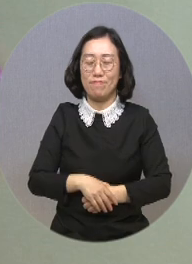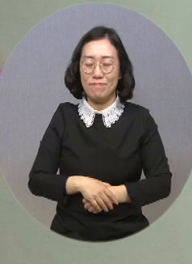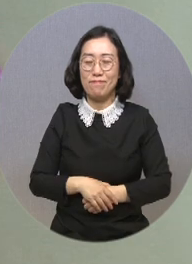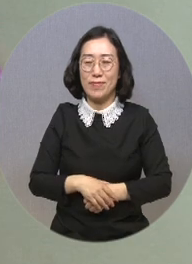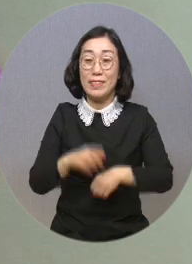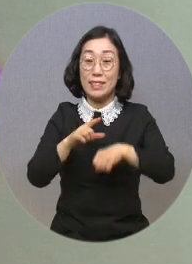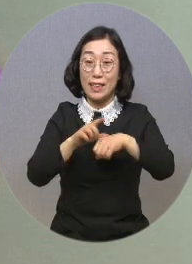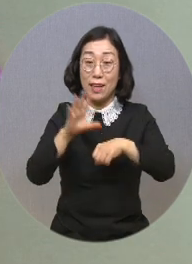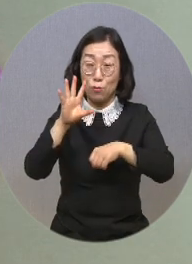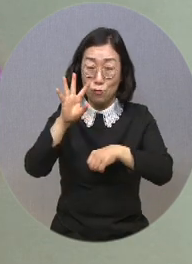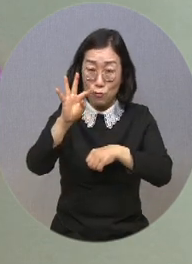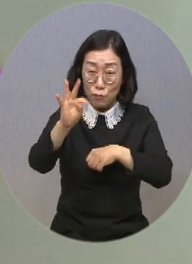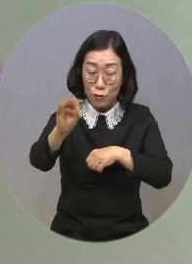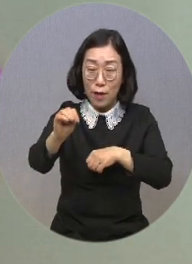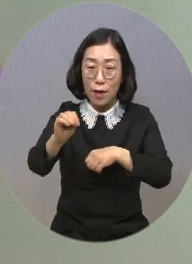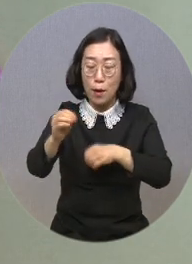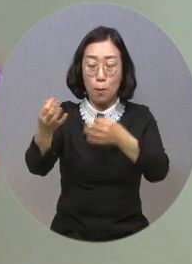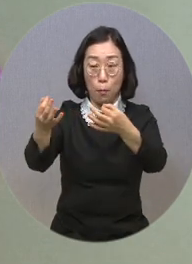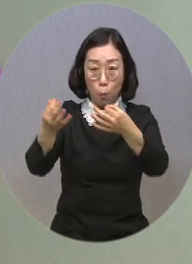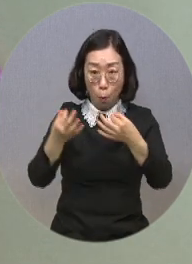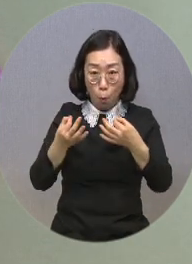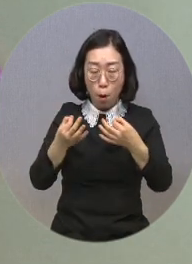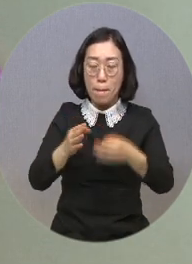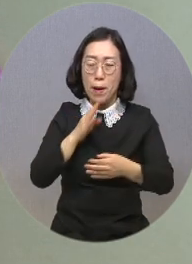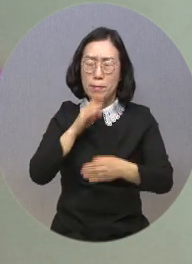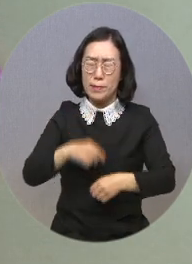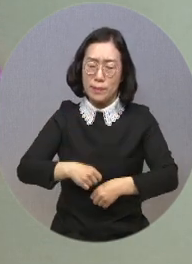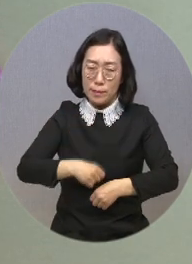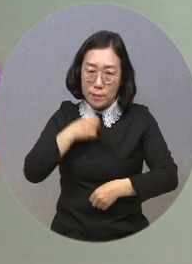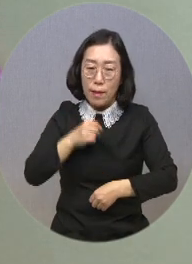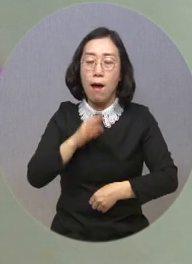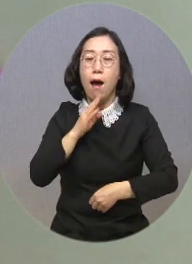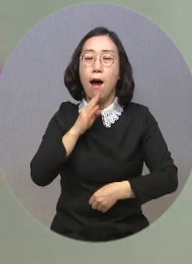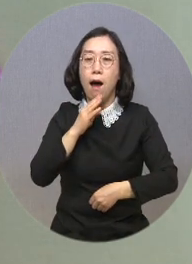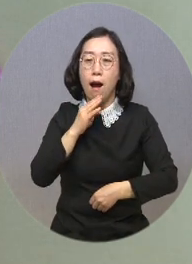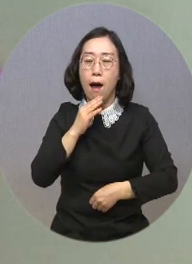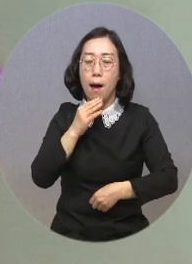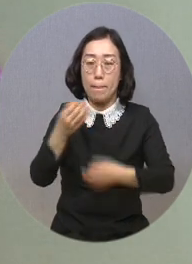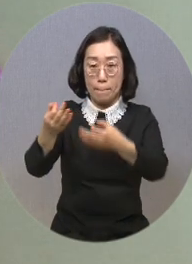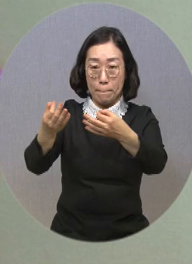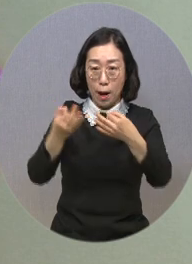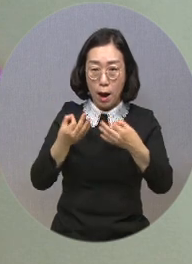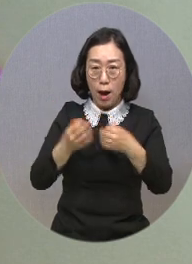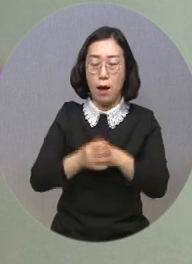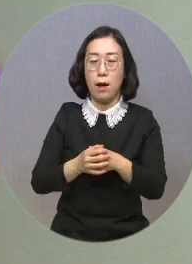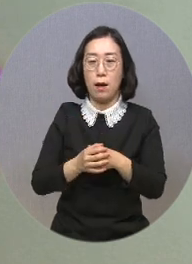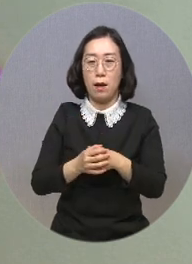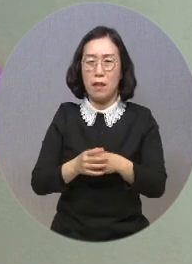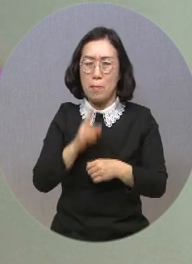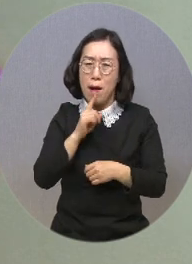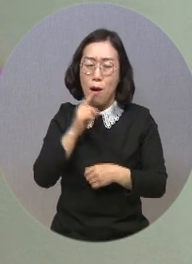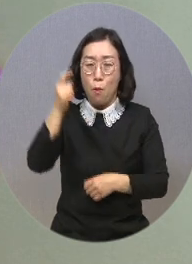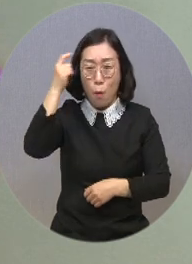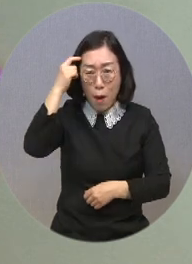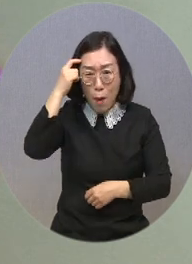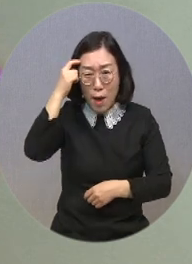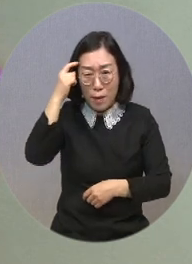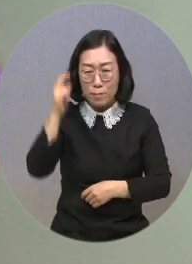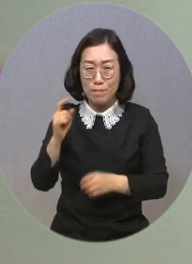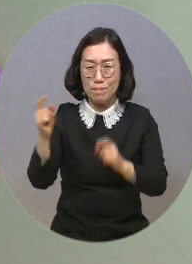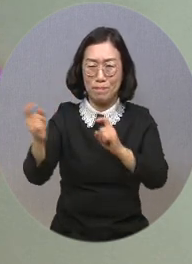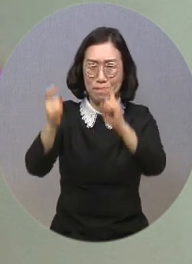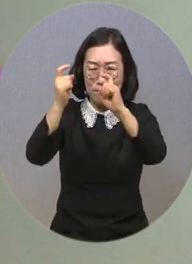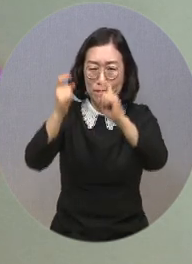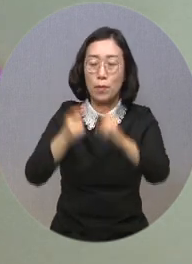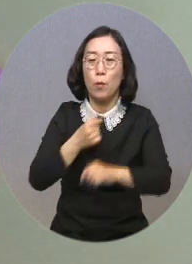지나면 나의 진정성을 다 알 수 있잖아요. 네. 그래서 굳이 네가 왜 이랬어란 말을 따지지 않고 묻고 네. 싶지가 않은